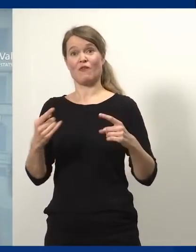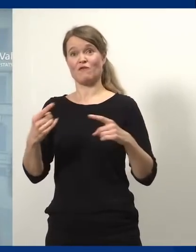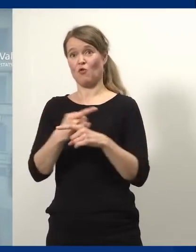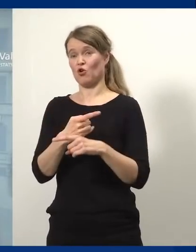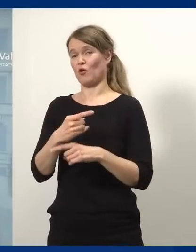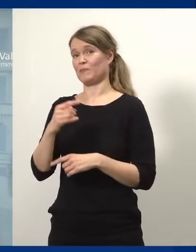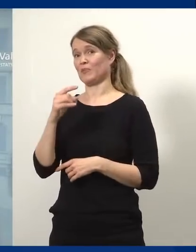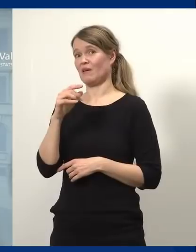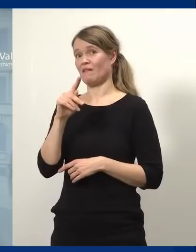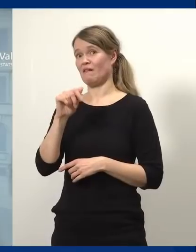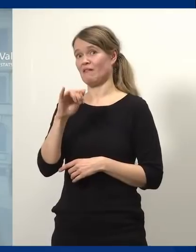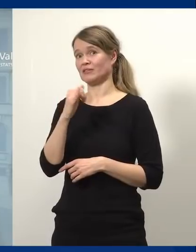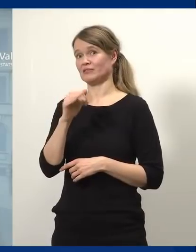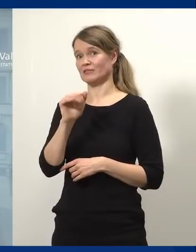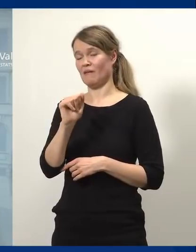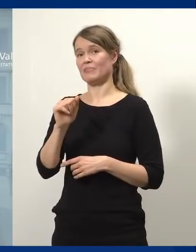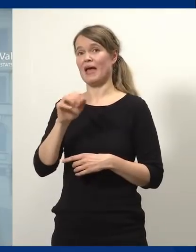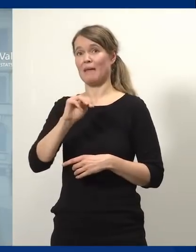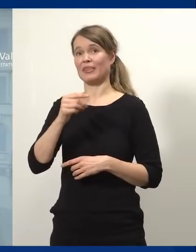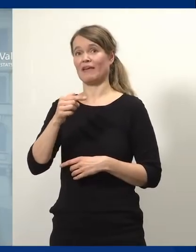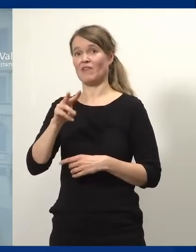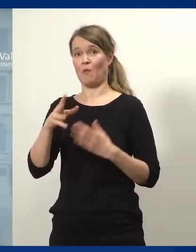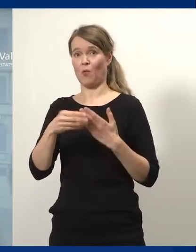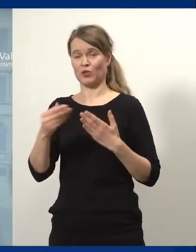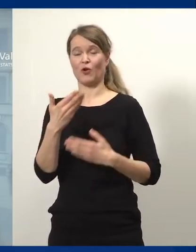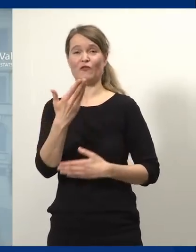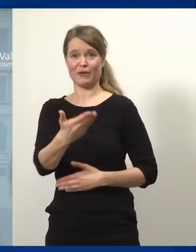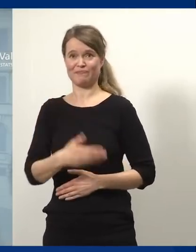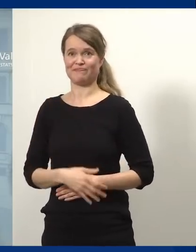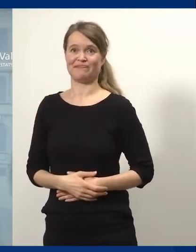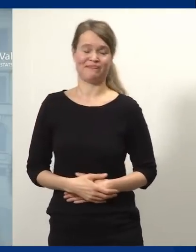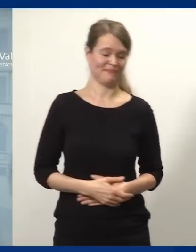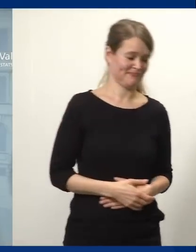Kaija, MTV-uutiset. Ole hyvä.